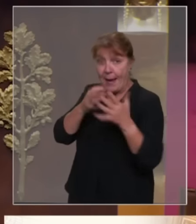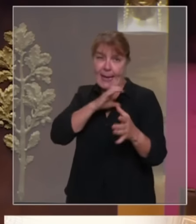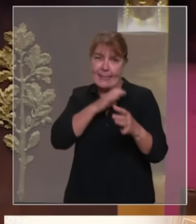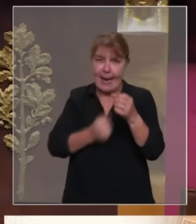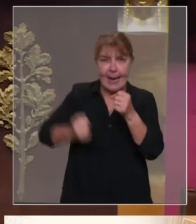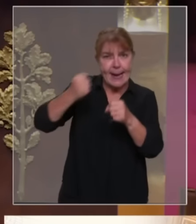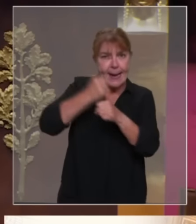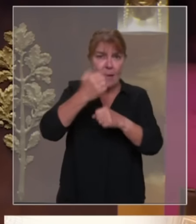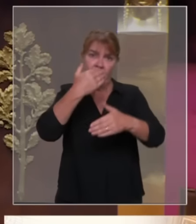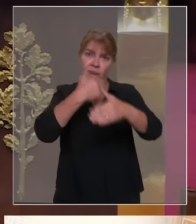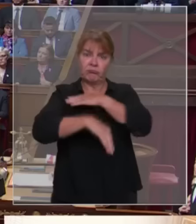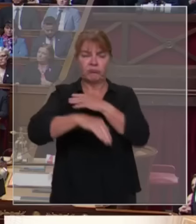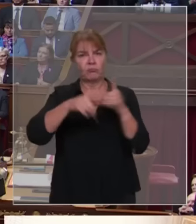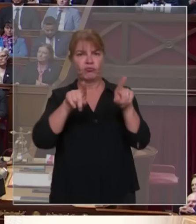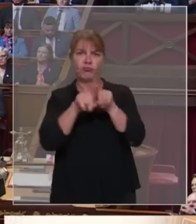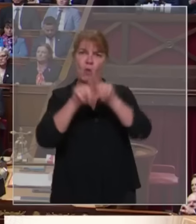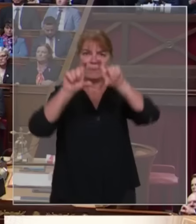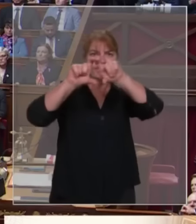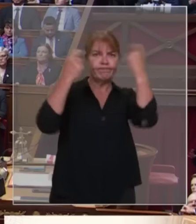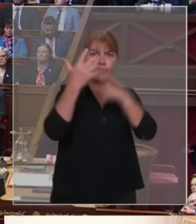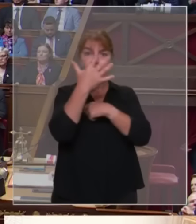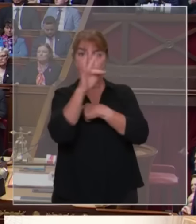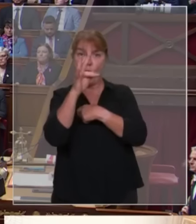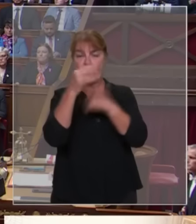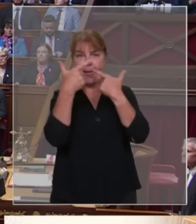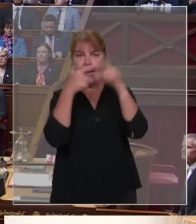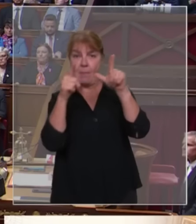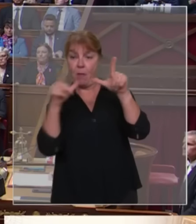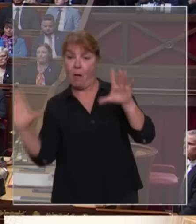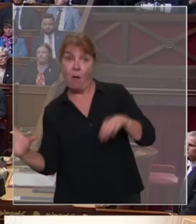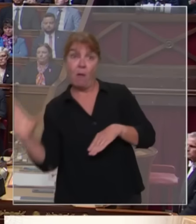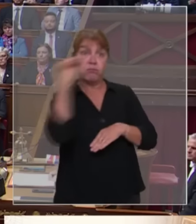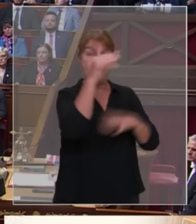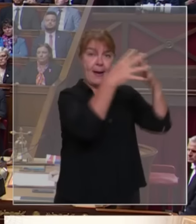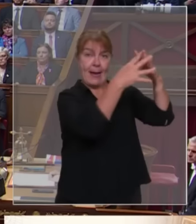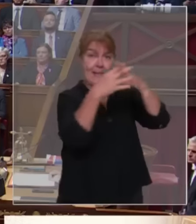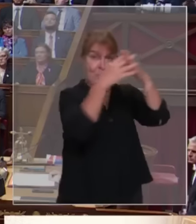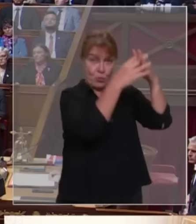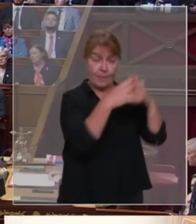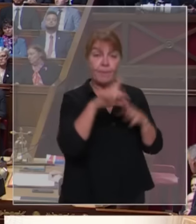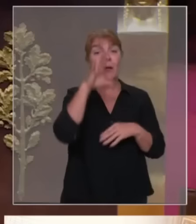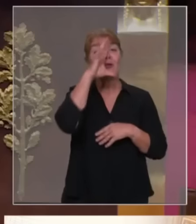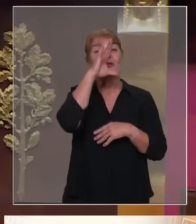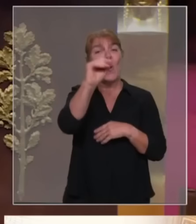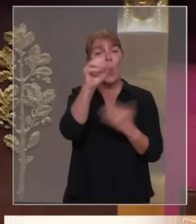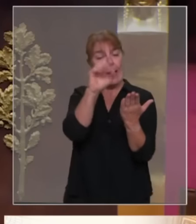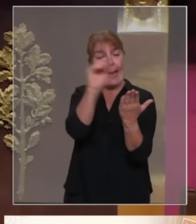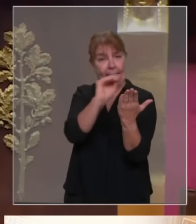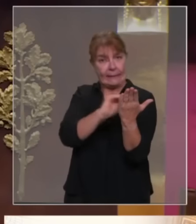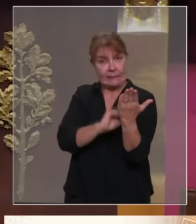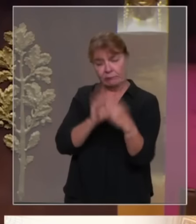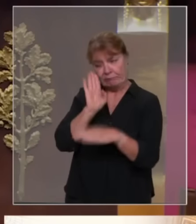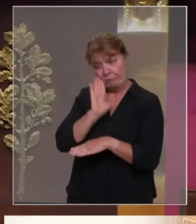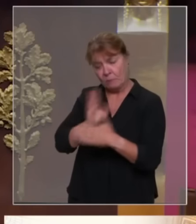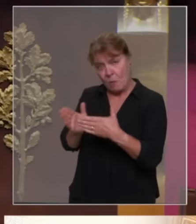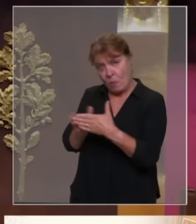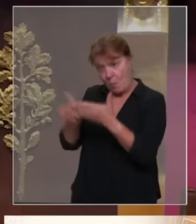de la France libre aux États-Unis. Et le général écrivait « Je vous